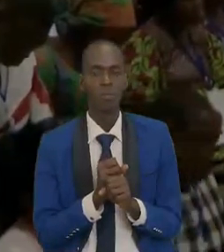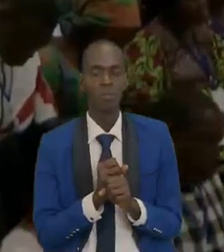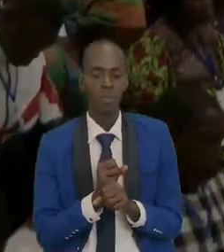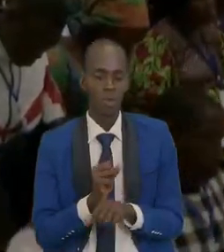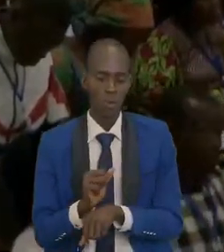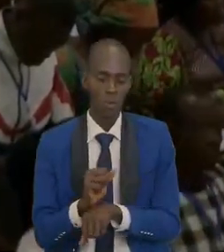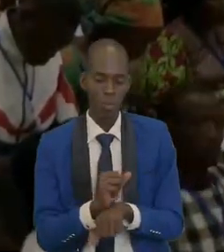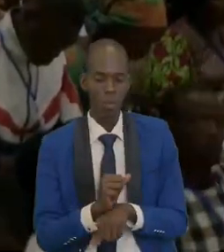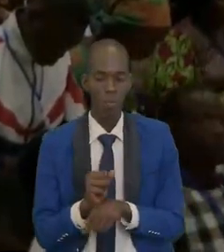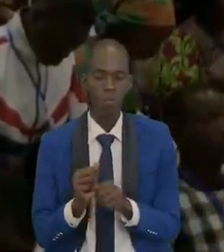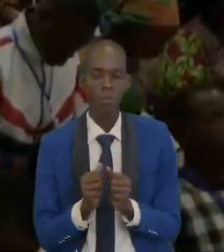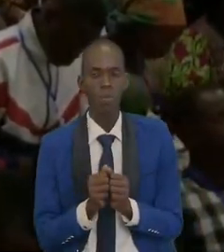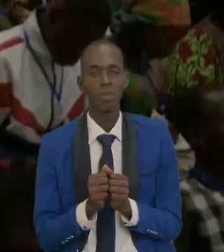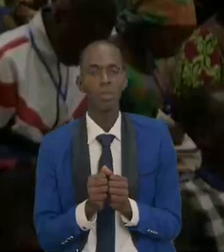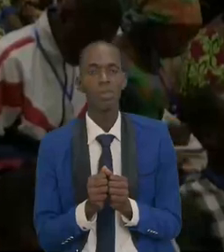opérer,